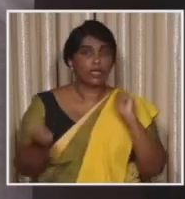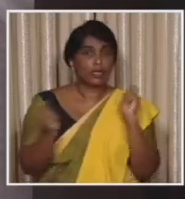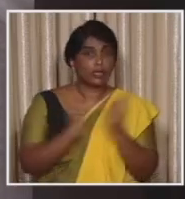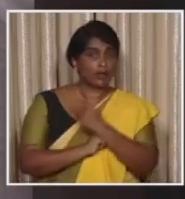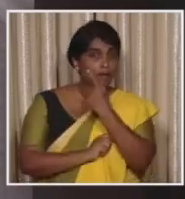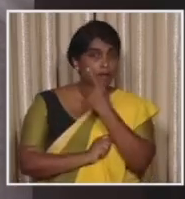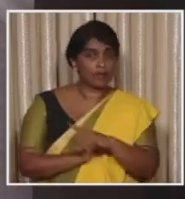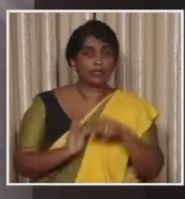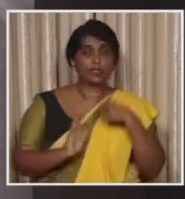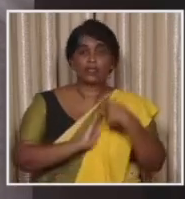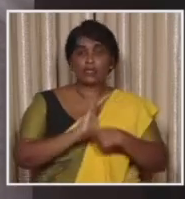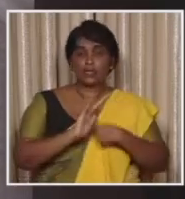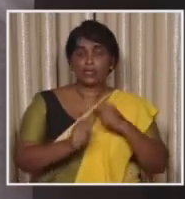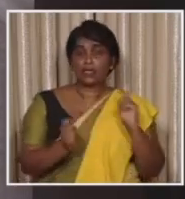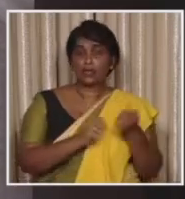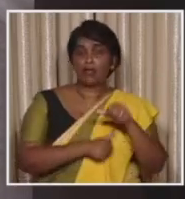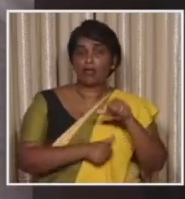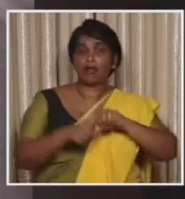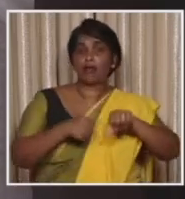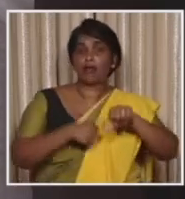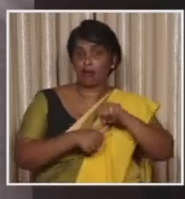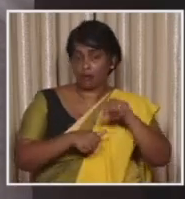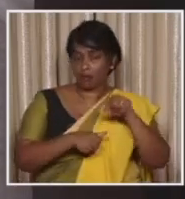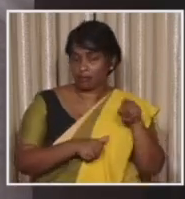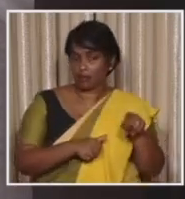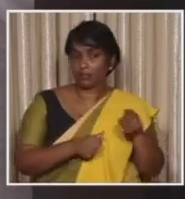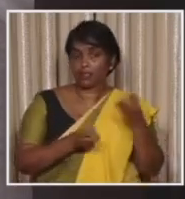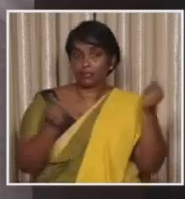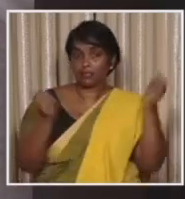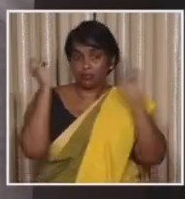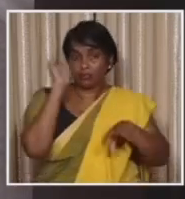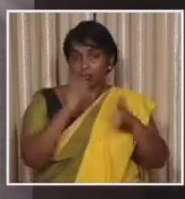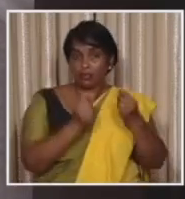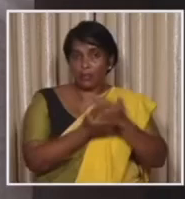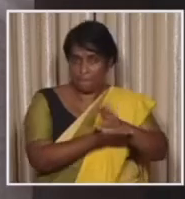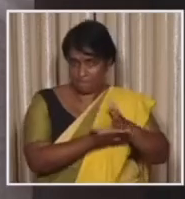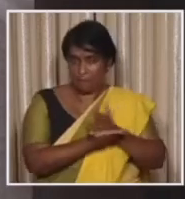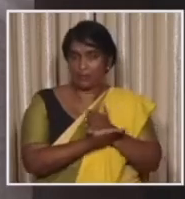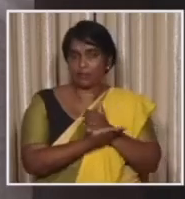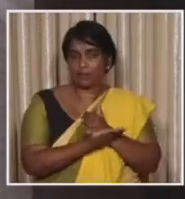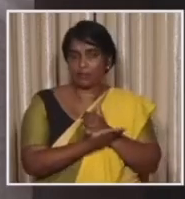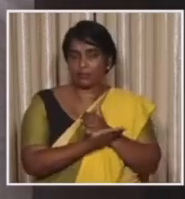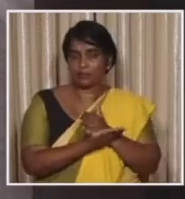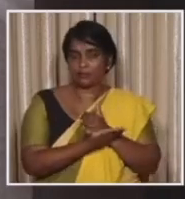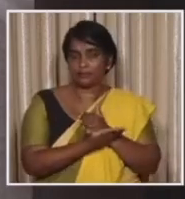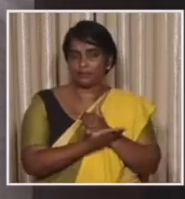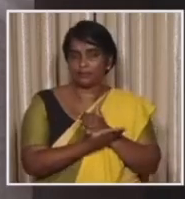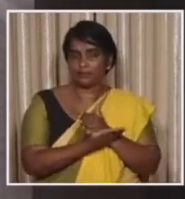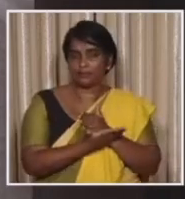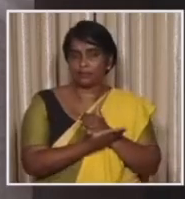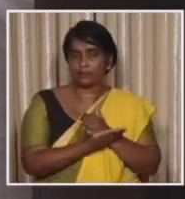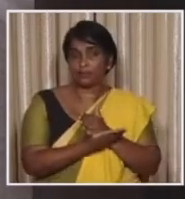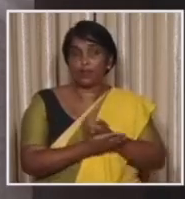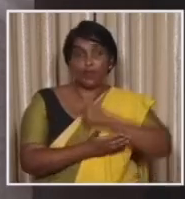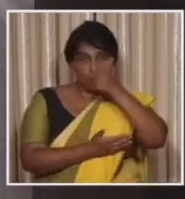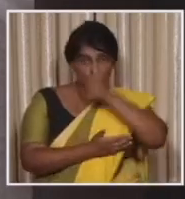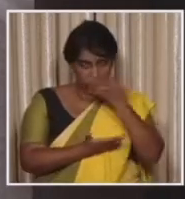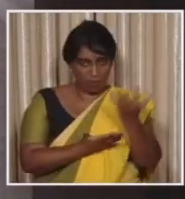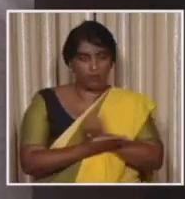නිසා ශ්‍රී ලංකා ක්‍රිකට් ආයතනයට එකතු වෙන සල්ලි ටික බෙදා ගන්නද ඒව හොරා